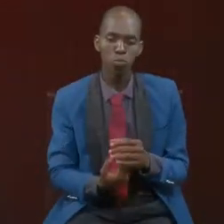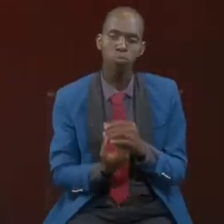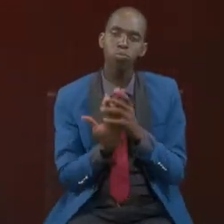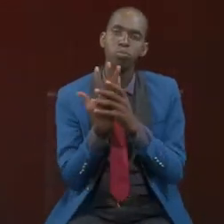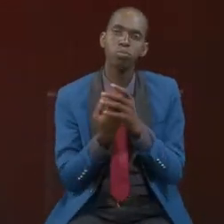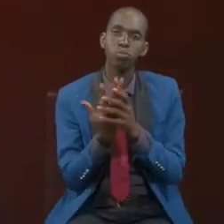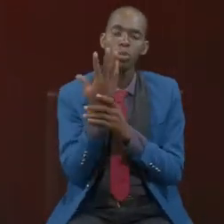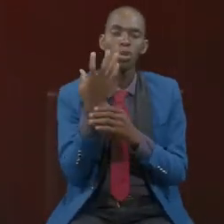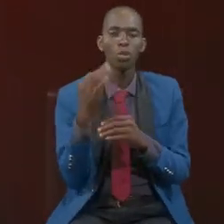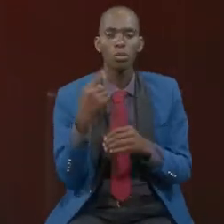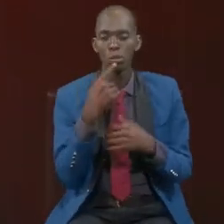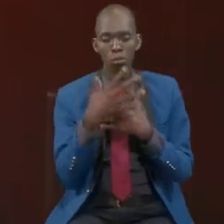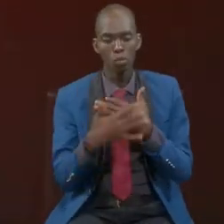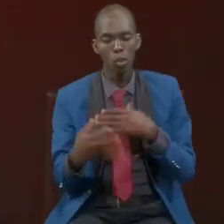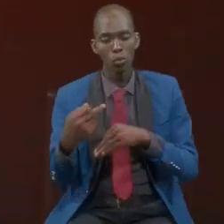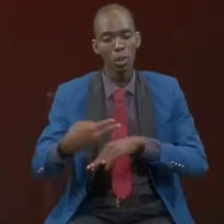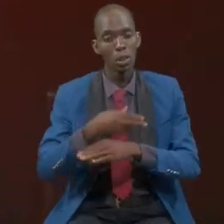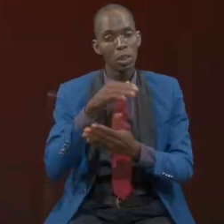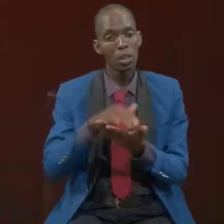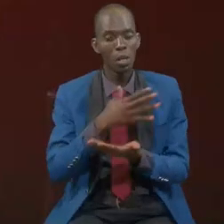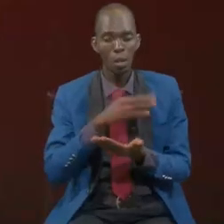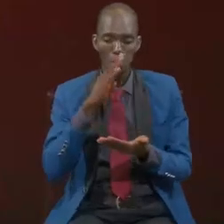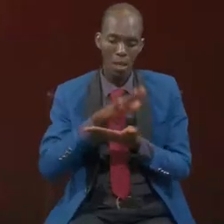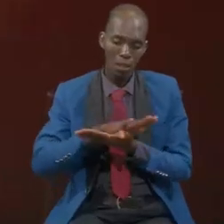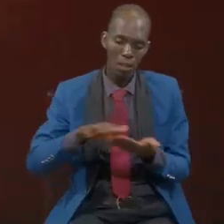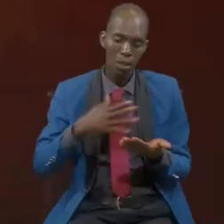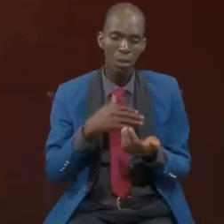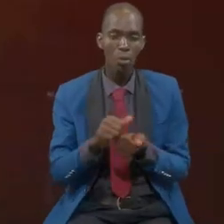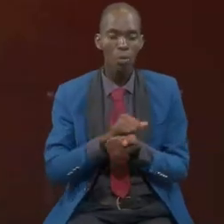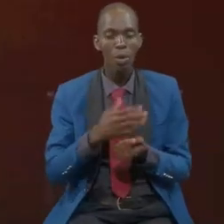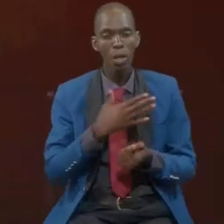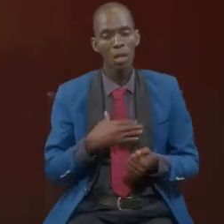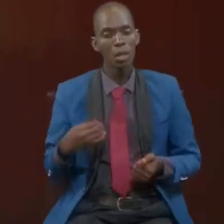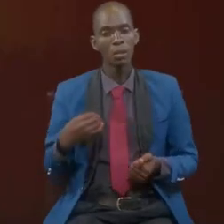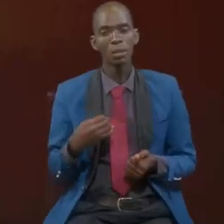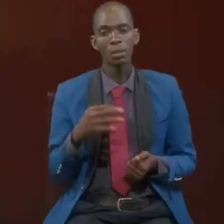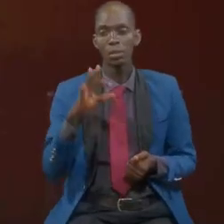Vas-tu venir à la fontaine du sang de Jésus pour être purifié, lavé, être sauvé?